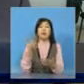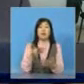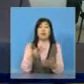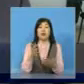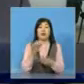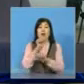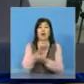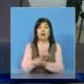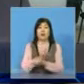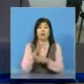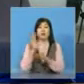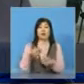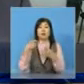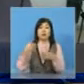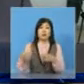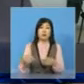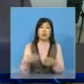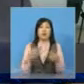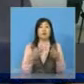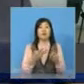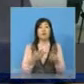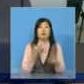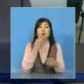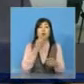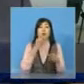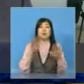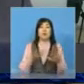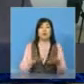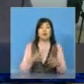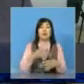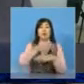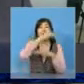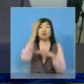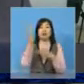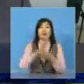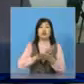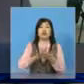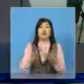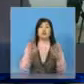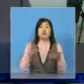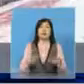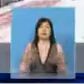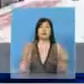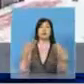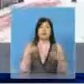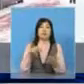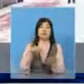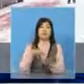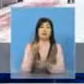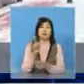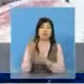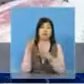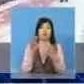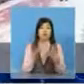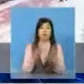Бірінде сауда-саттық жасауға болады. Екіншісі жылы орын, үшіншісі ашық аспан астында автобус күтуге арналған. Жаңа аялдамаларға